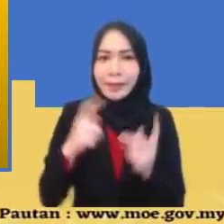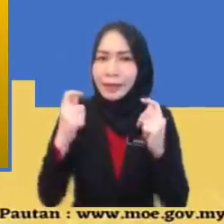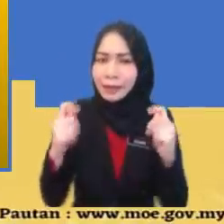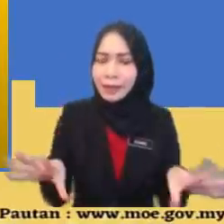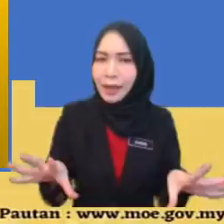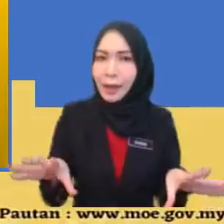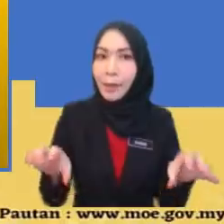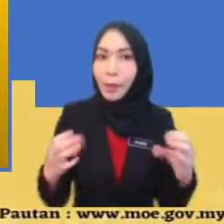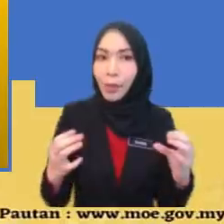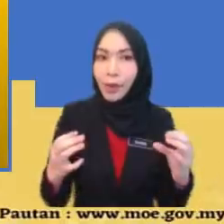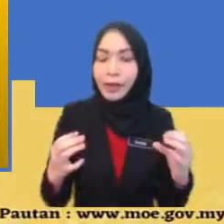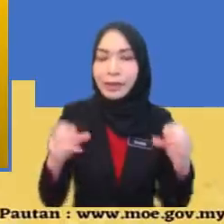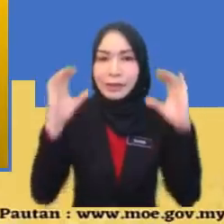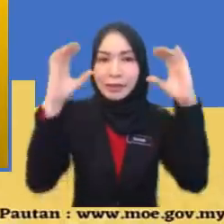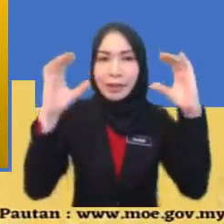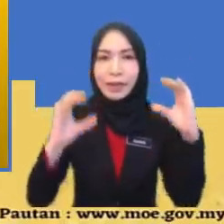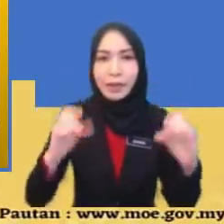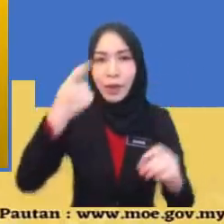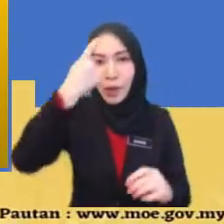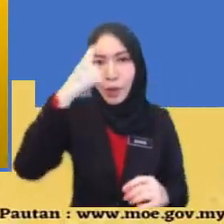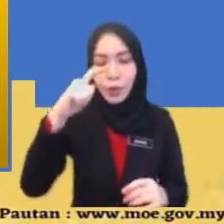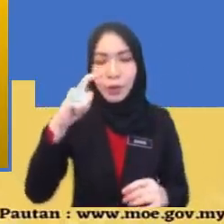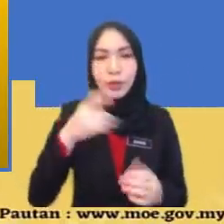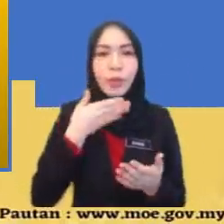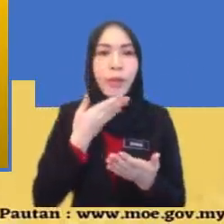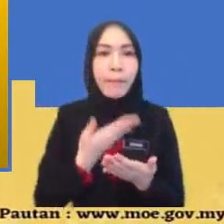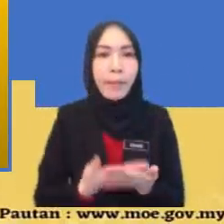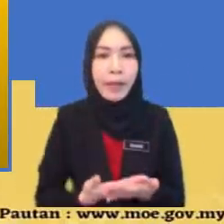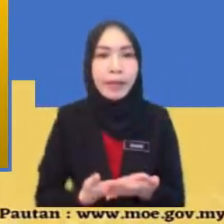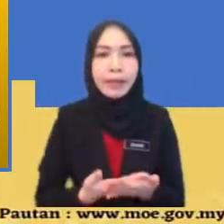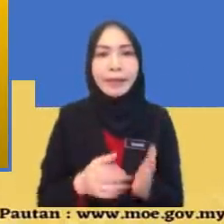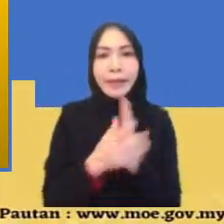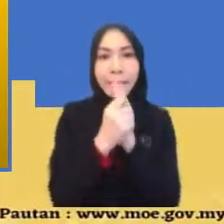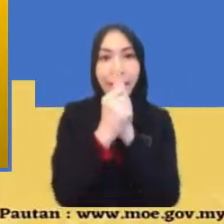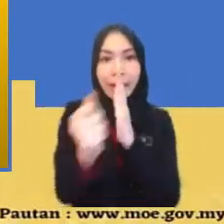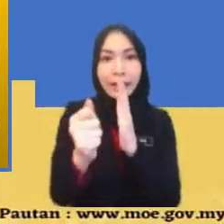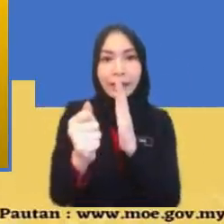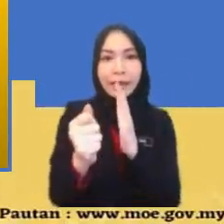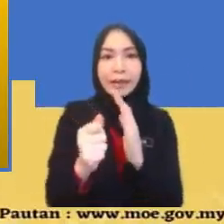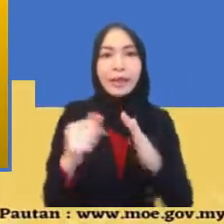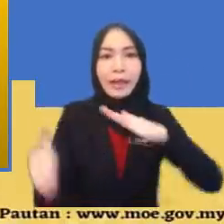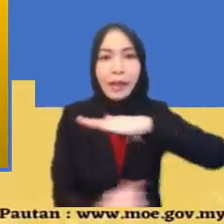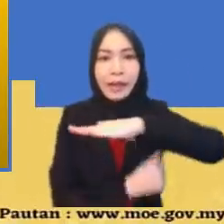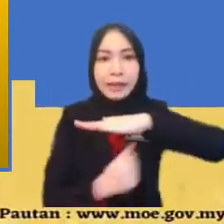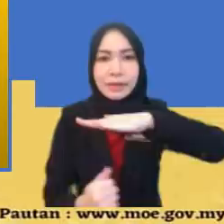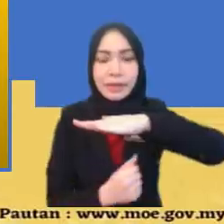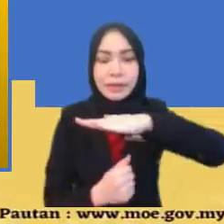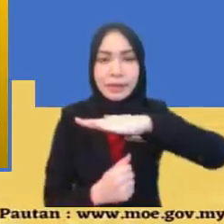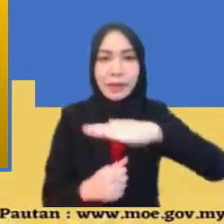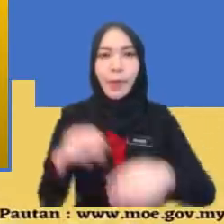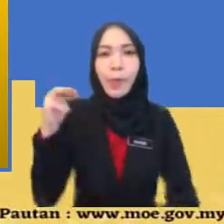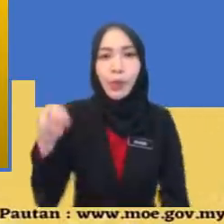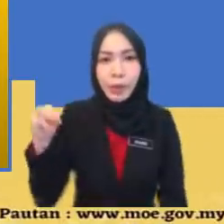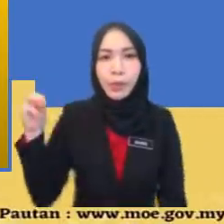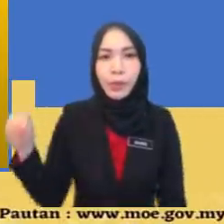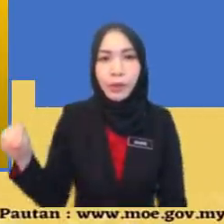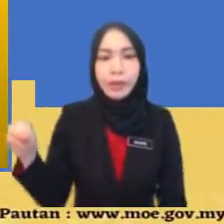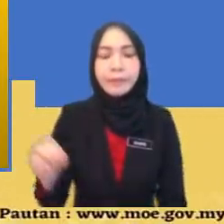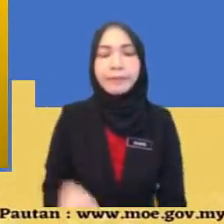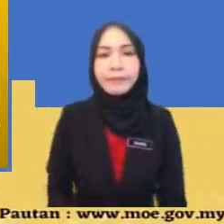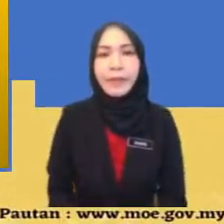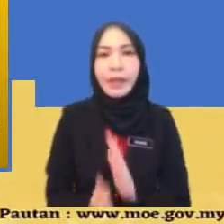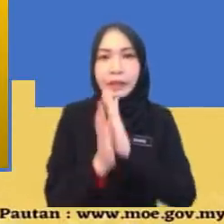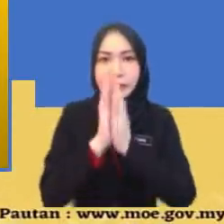untuk memperkukuhkan kemahiran asas literasi dan numerasi murid-murid kita jadi